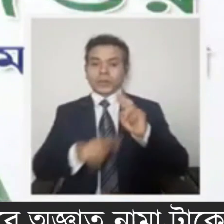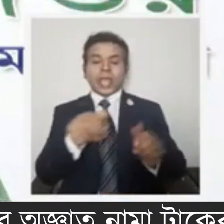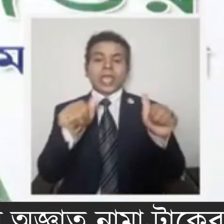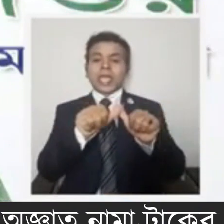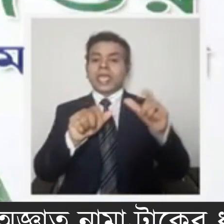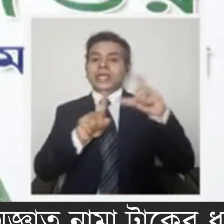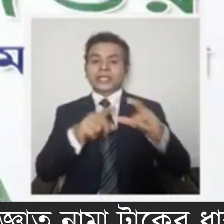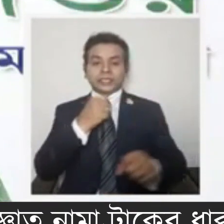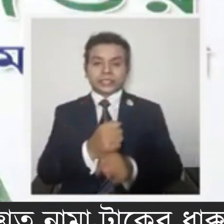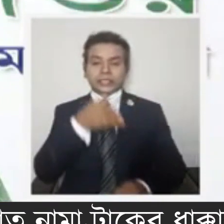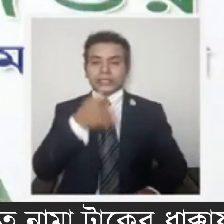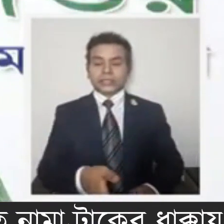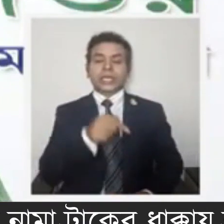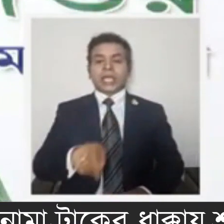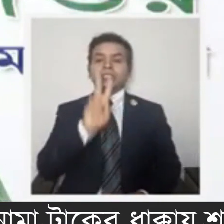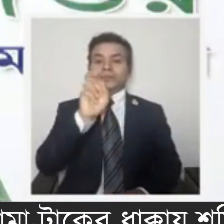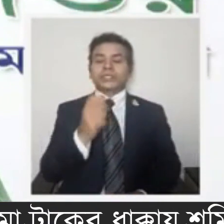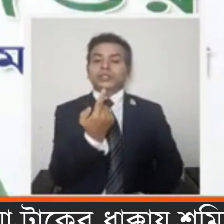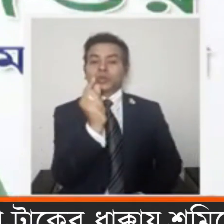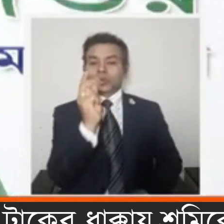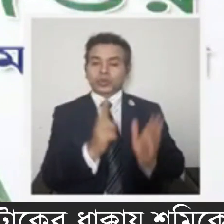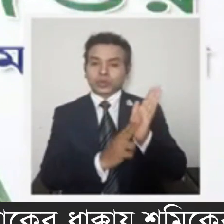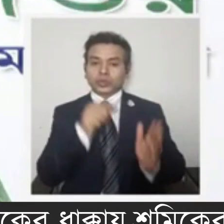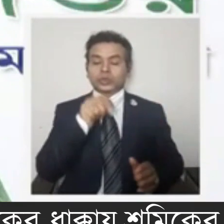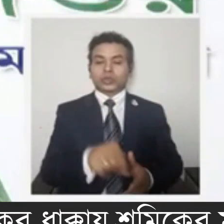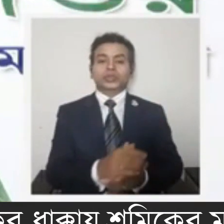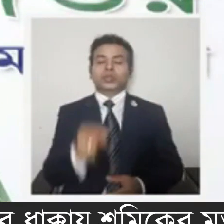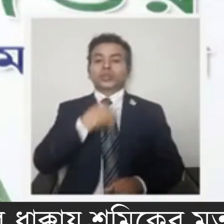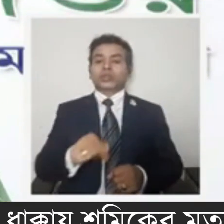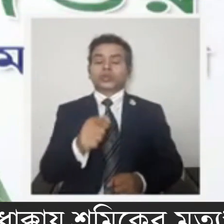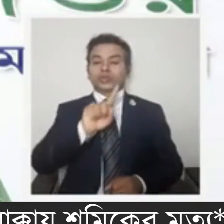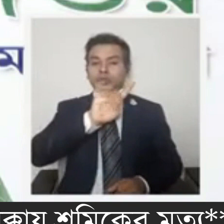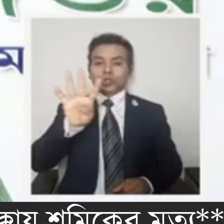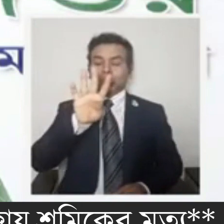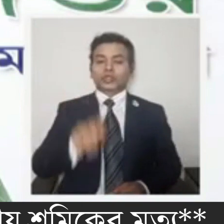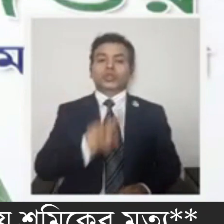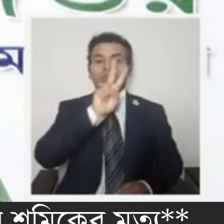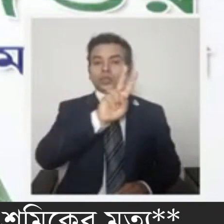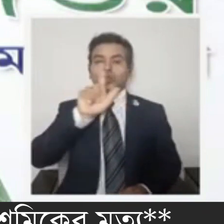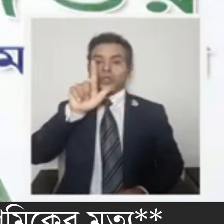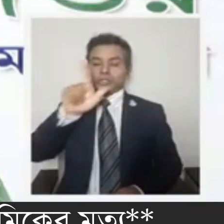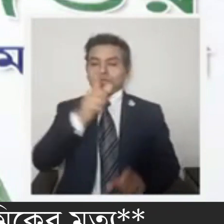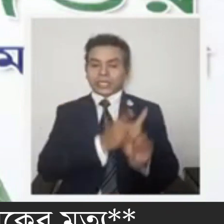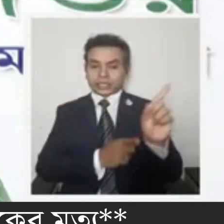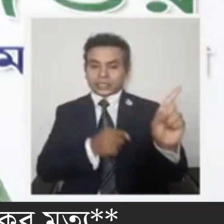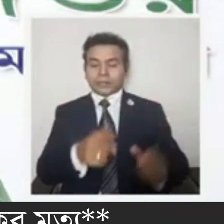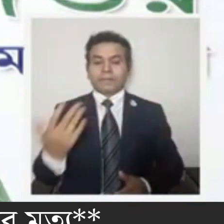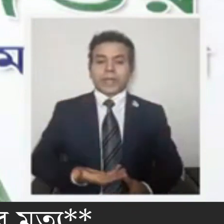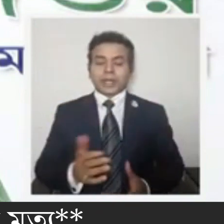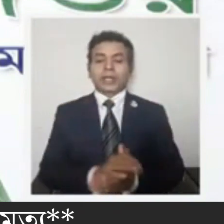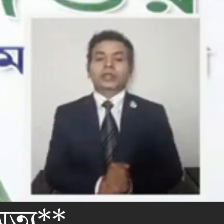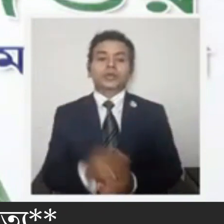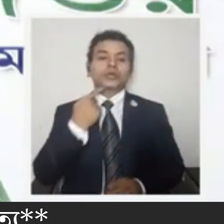গত 24 ঘন্টায় দেশে 3,240 জন করোনা আক্রান্ত রোগী শনাক্ত হয়েছেন। এ নিয়ে দেশে মোট আক্রান্তের সংখ্যা দাঁড়ালো